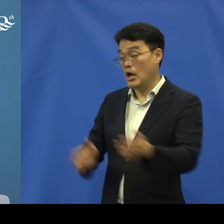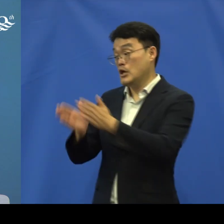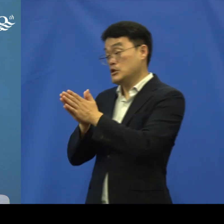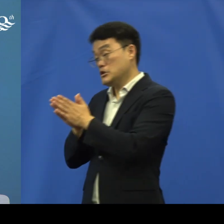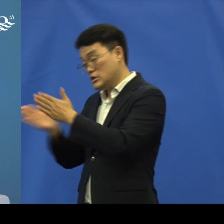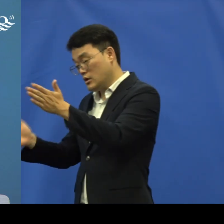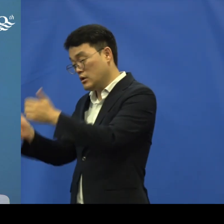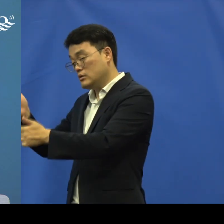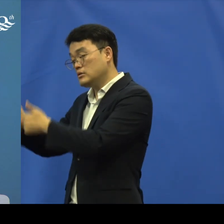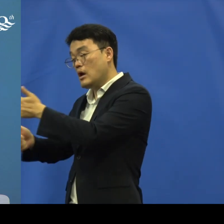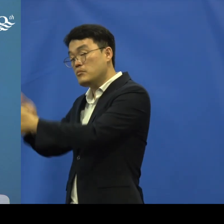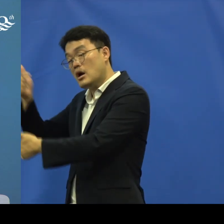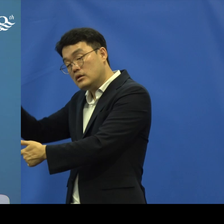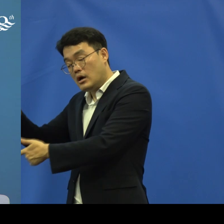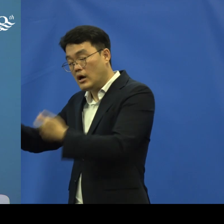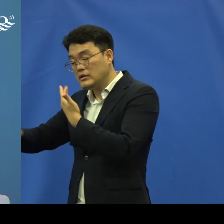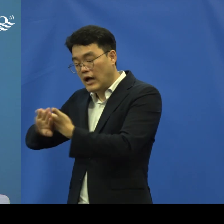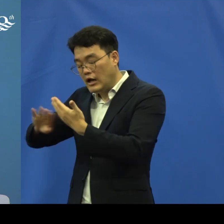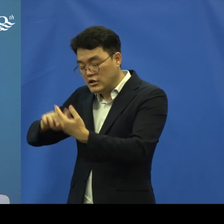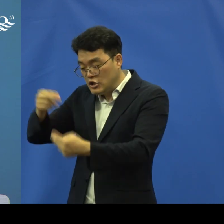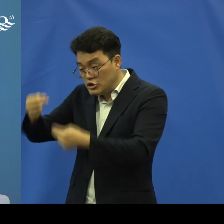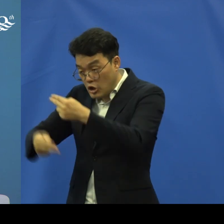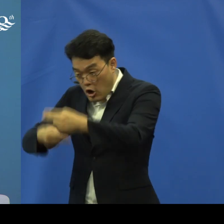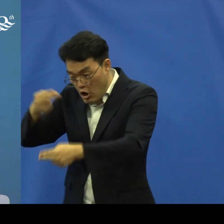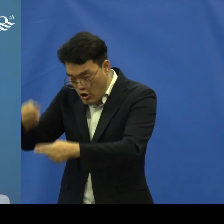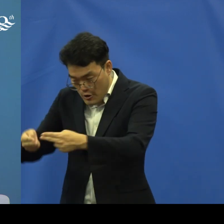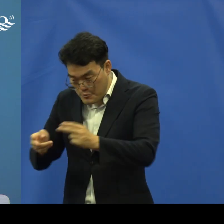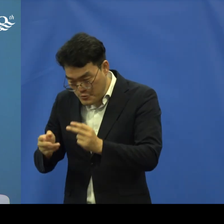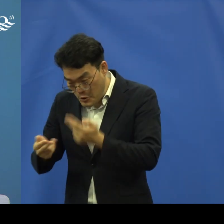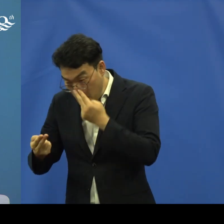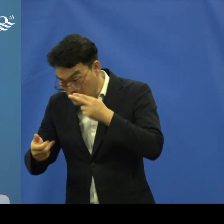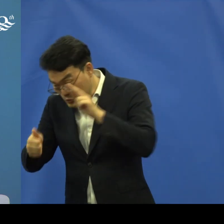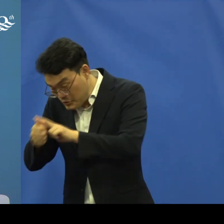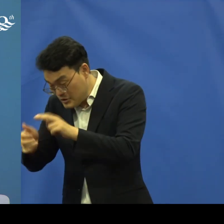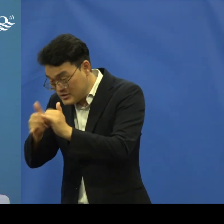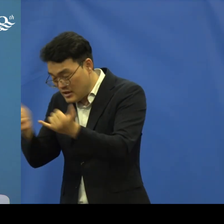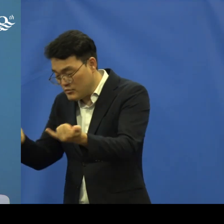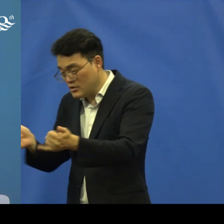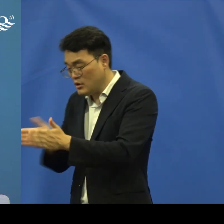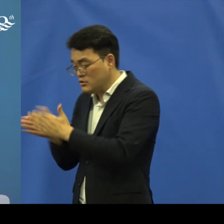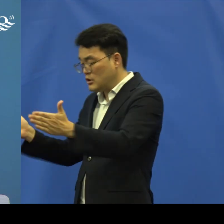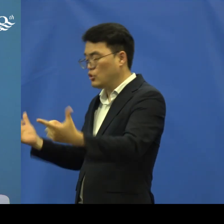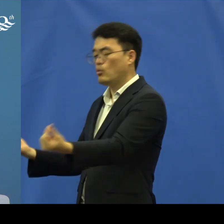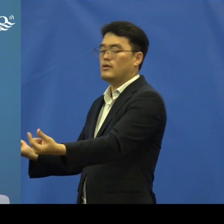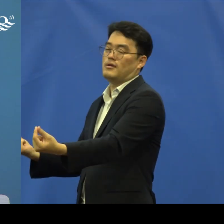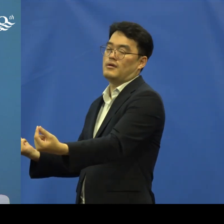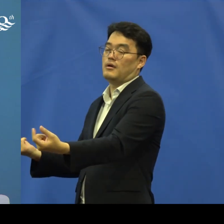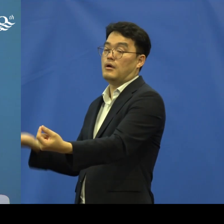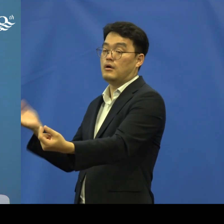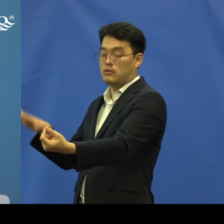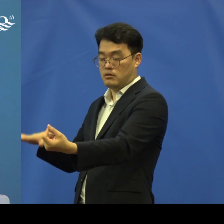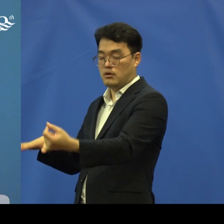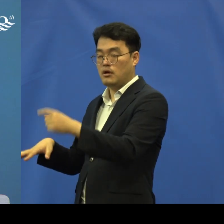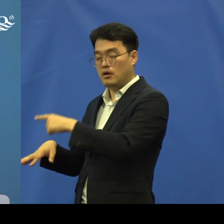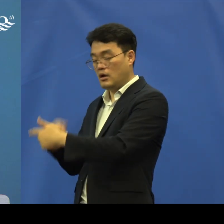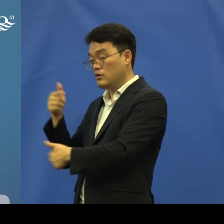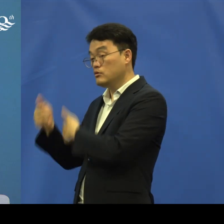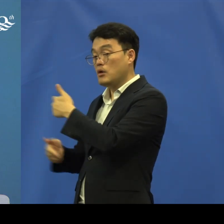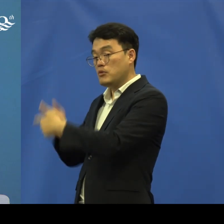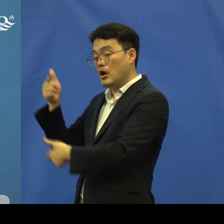시작은 해요. 그런데 끝맺음을 하느냐 하지 않느냐의 차이가 나요. 인생의 차이가 거기서 나는